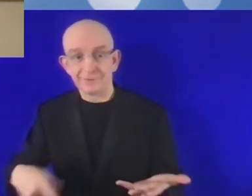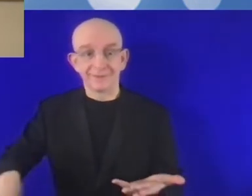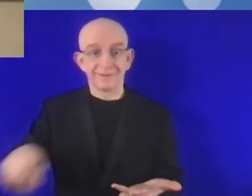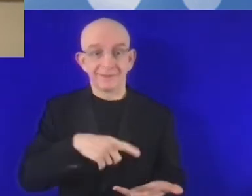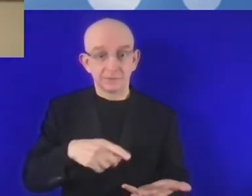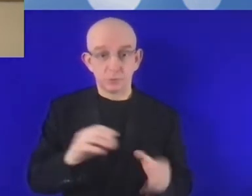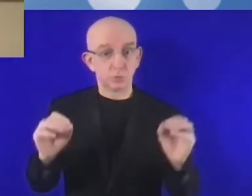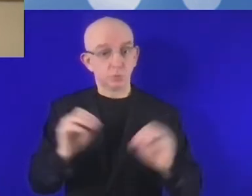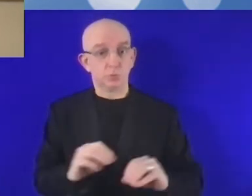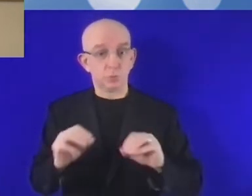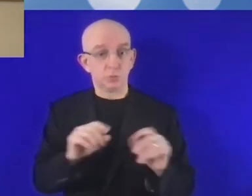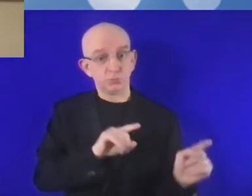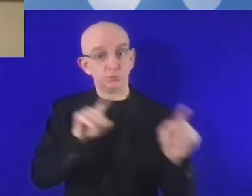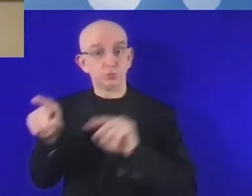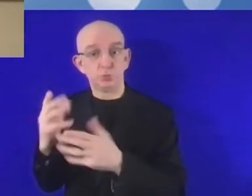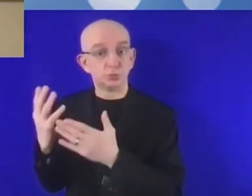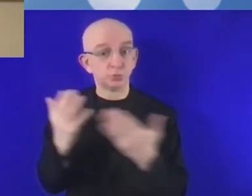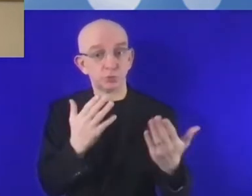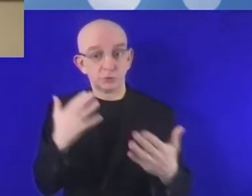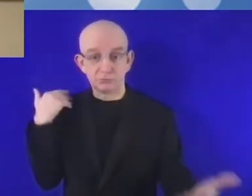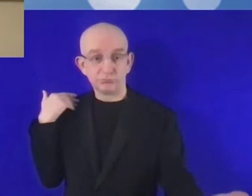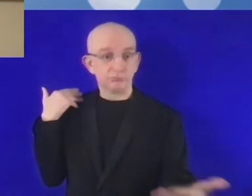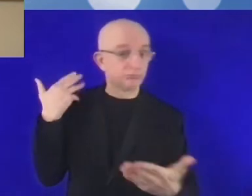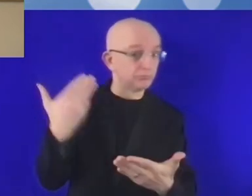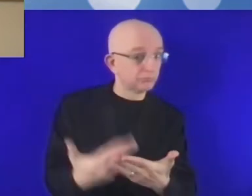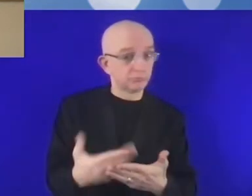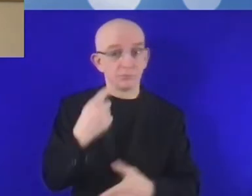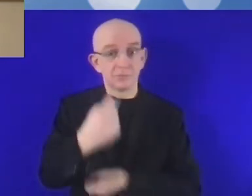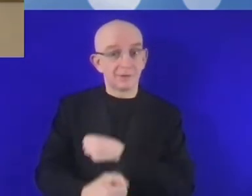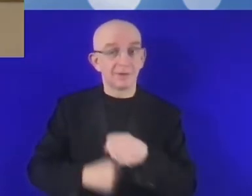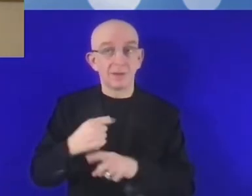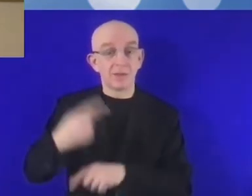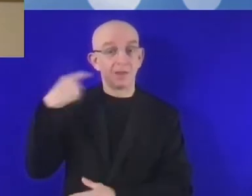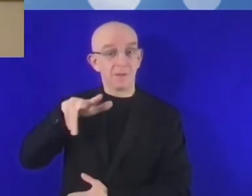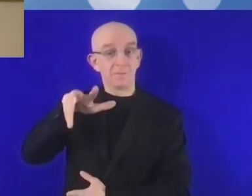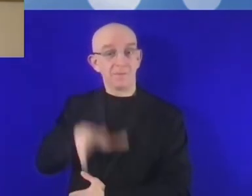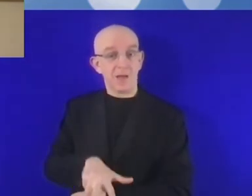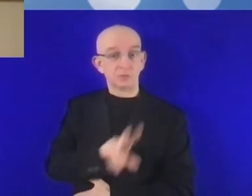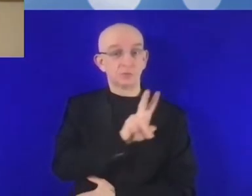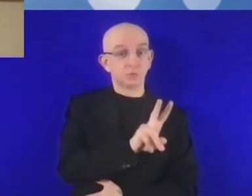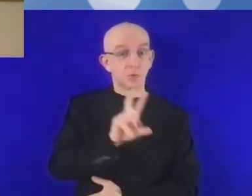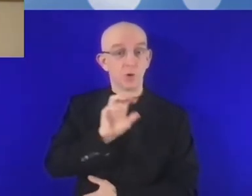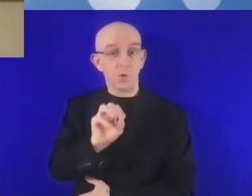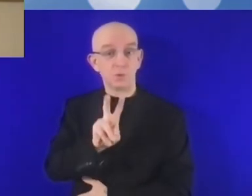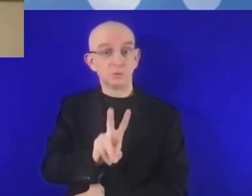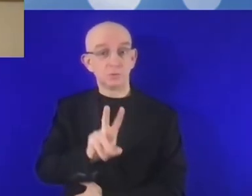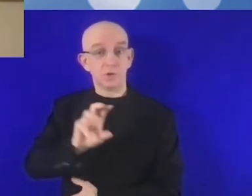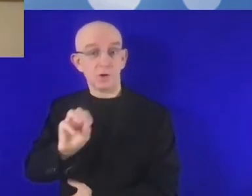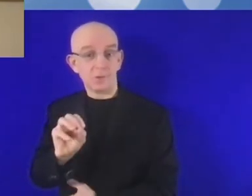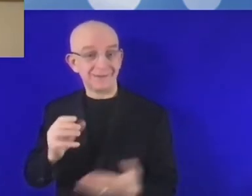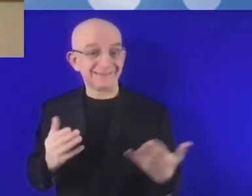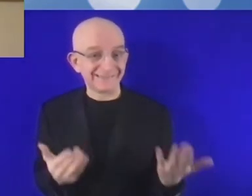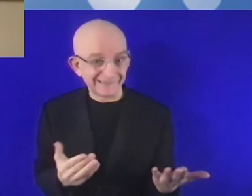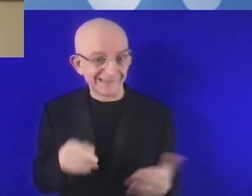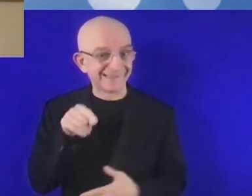متاحة. هناك بلاد من آثار الماضي لا يدخل أولادهم إلى المدارس لأن